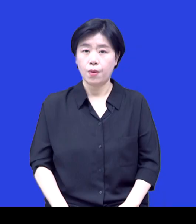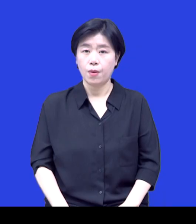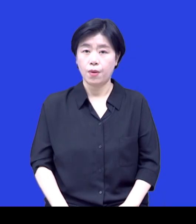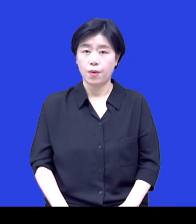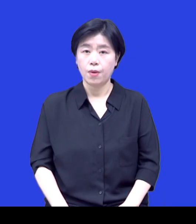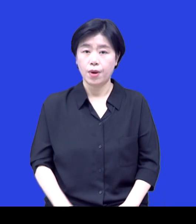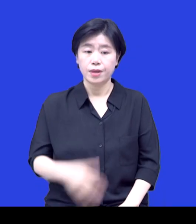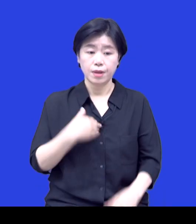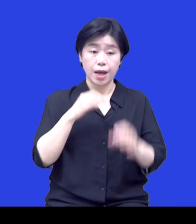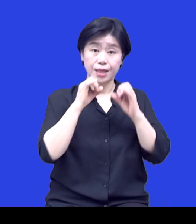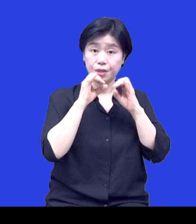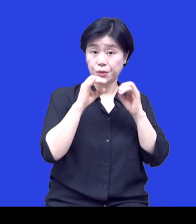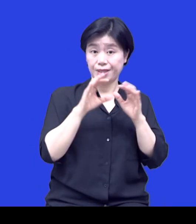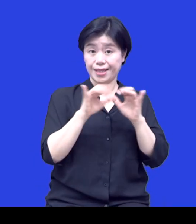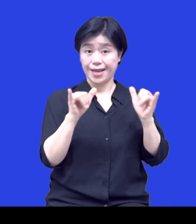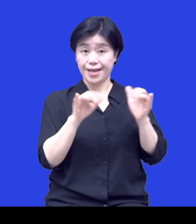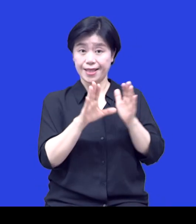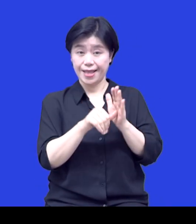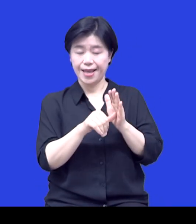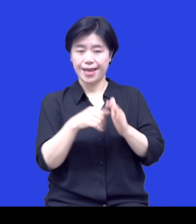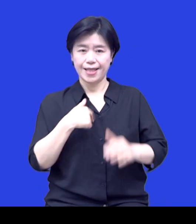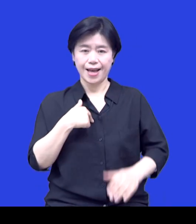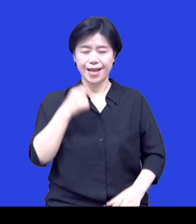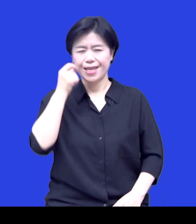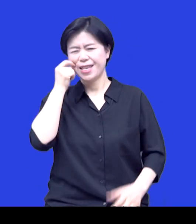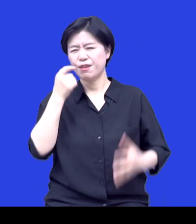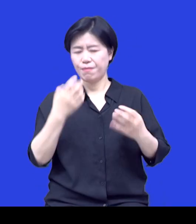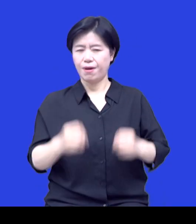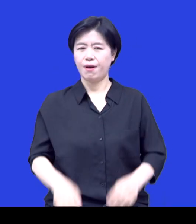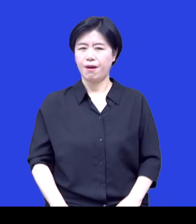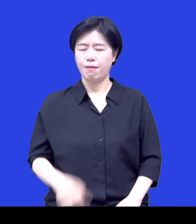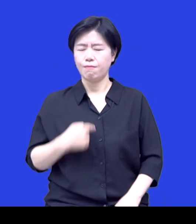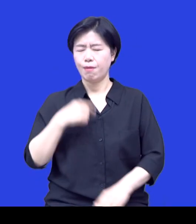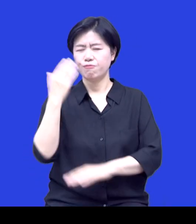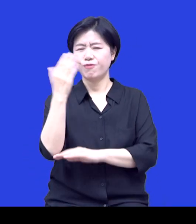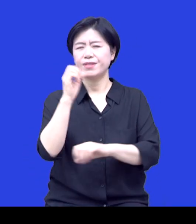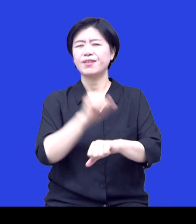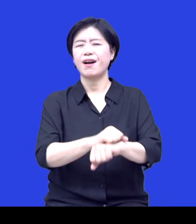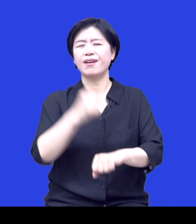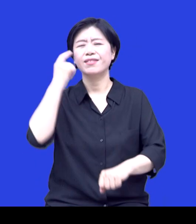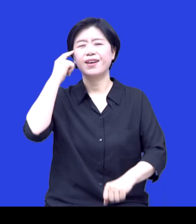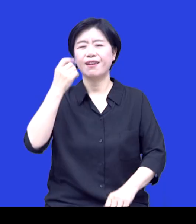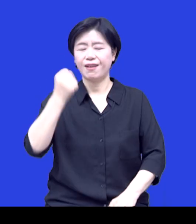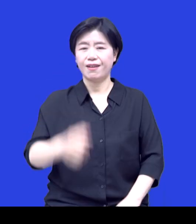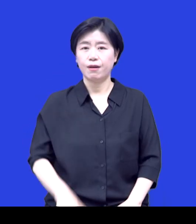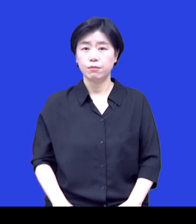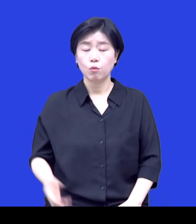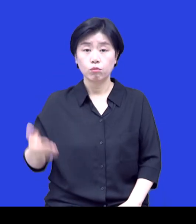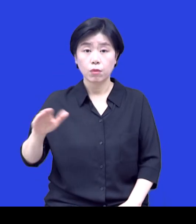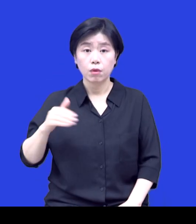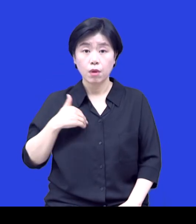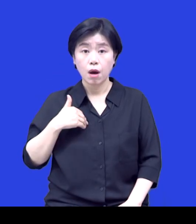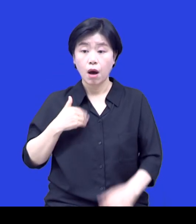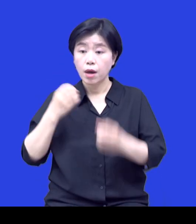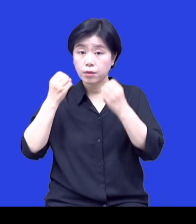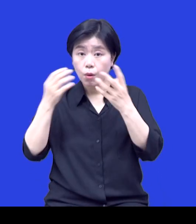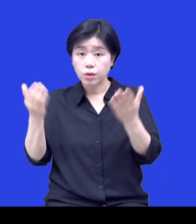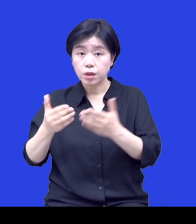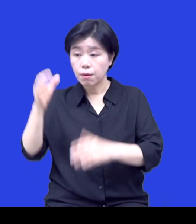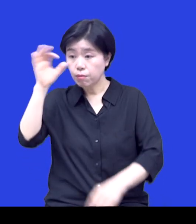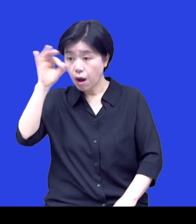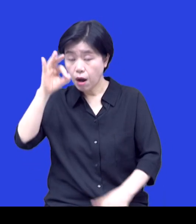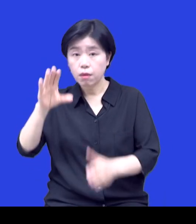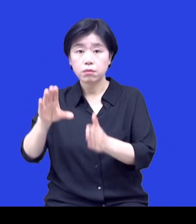제가 전도사 때는 굉장히 젊은이들 강사로 인기도 있고 그랬는데 네. 제 친구들은 다 풀타임 자리를 빨리 찾는데 전임